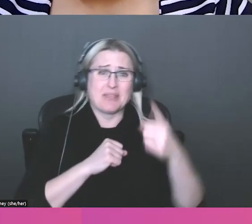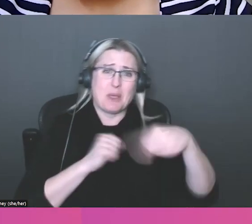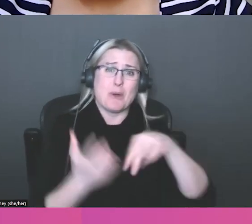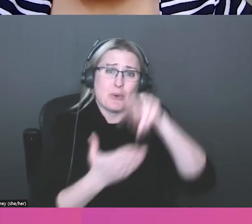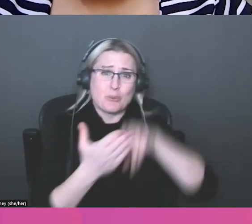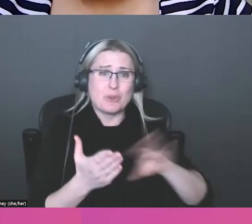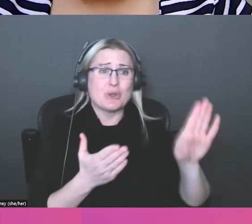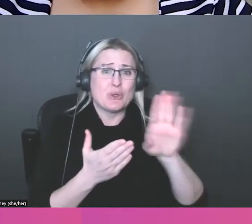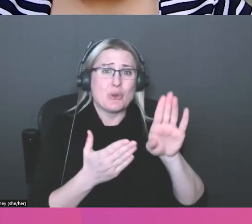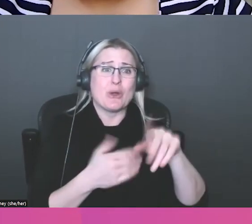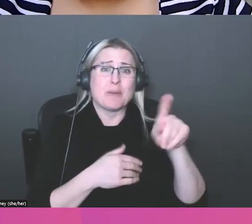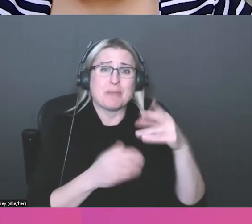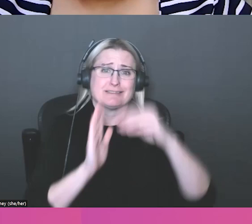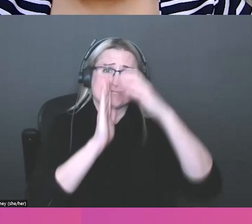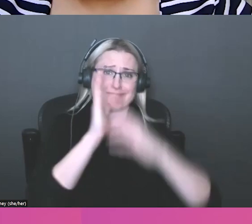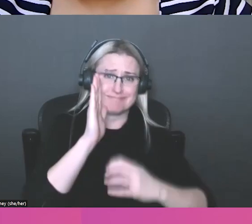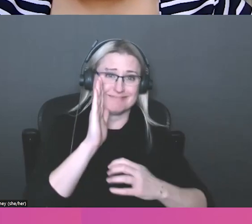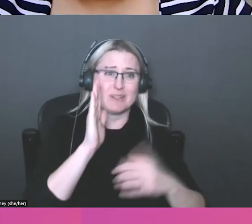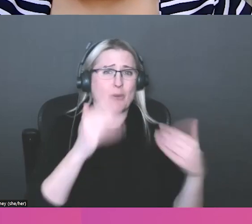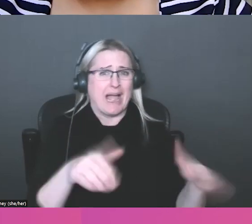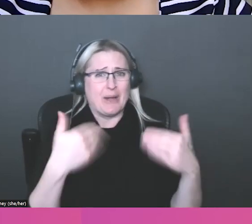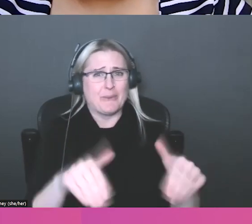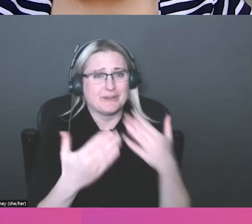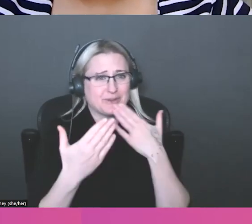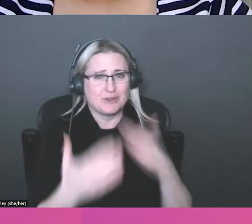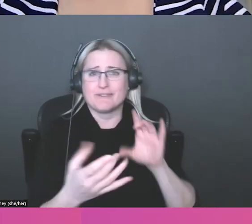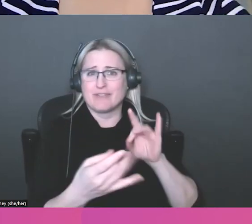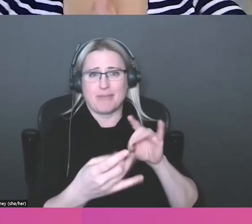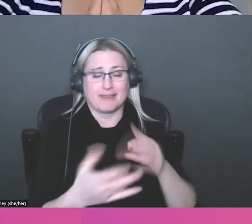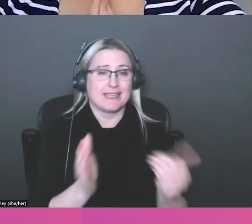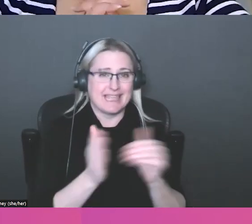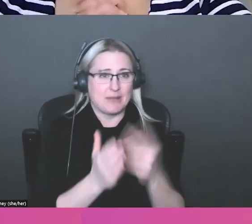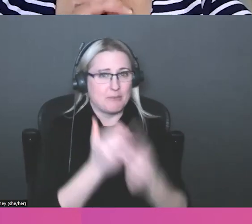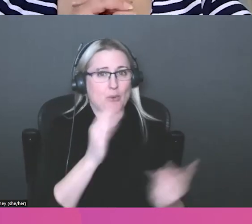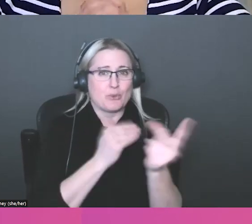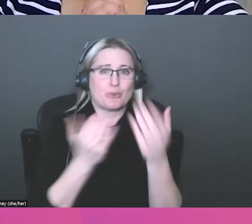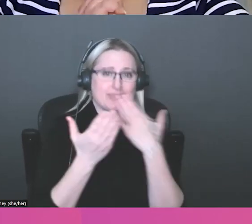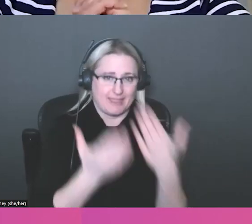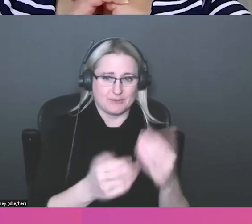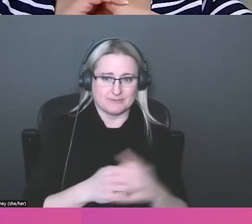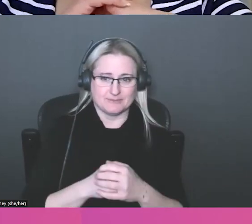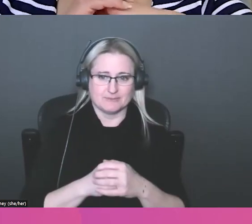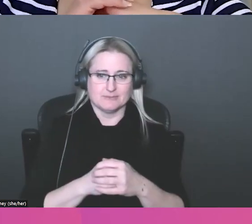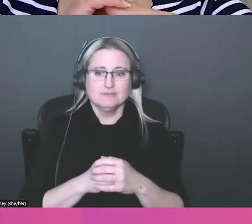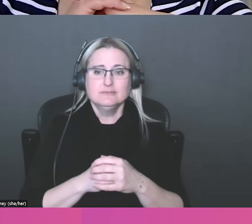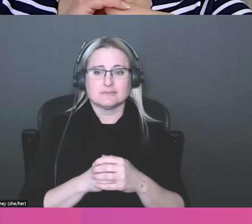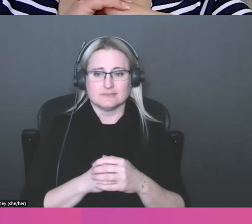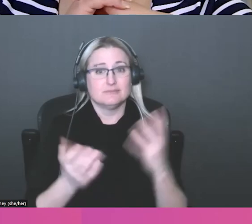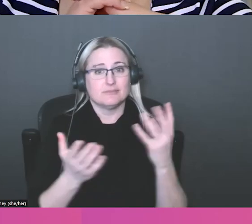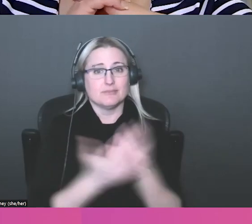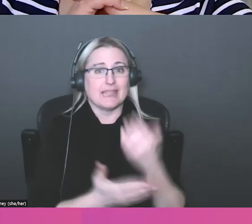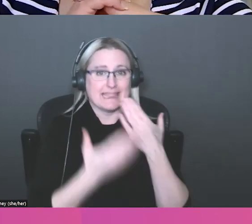discuter. Les gens veulent lire votre dissertation, alors toutes sortes d'excellents commentaires. Alors, merci d'avoir pris le temps